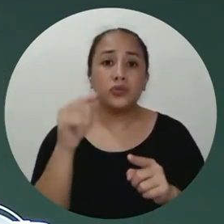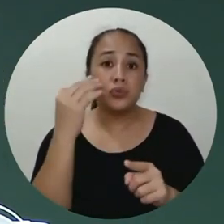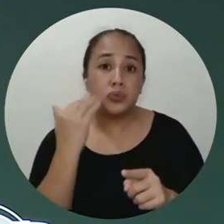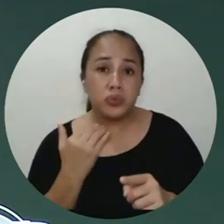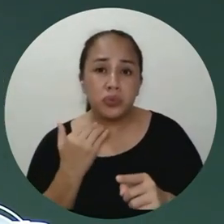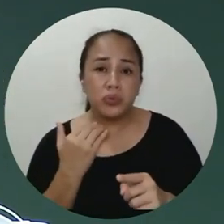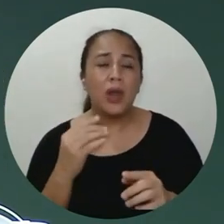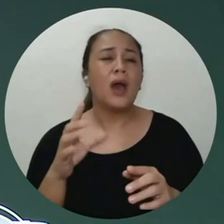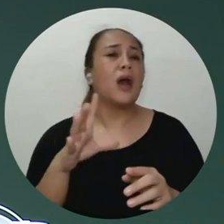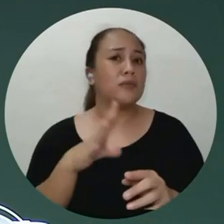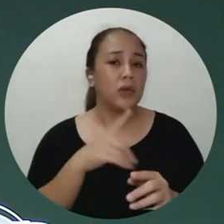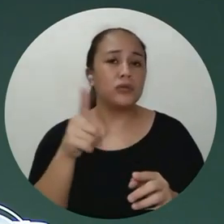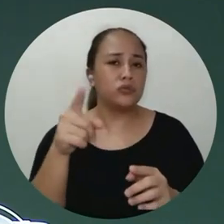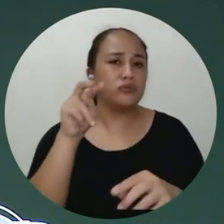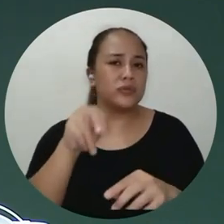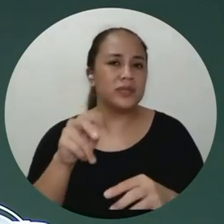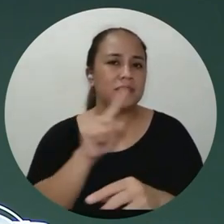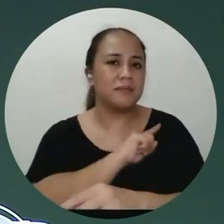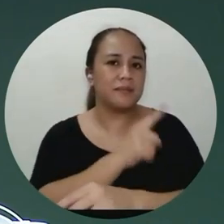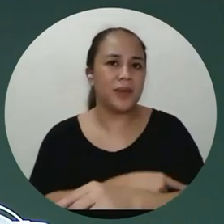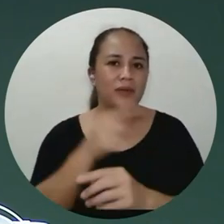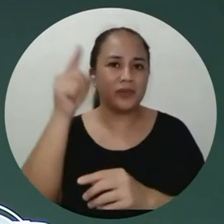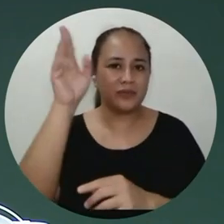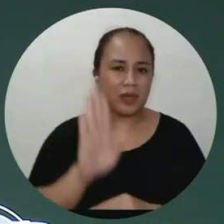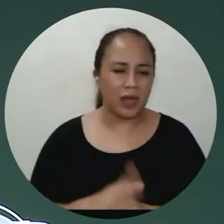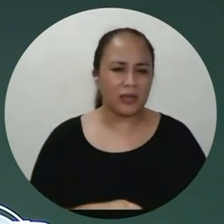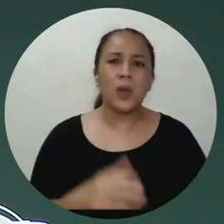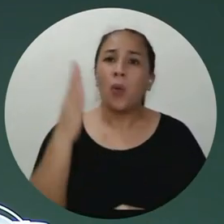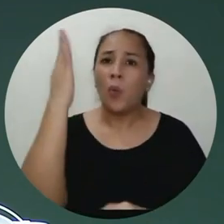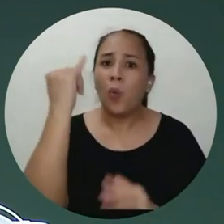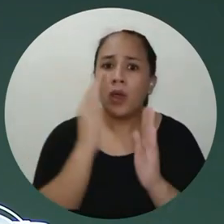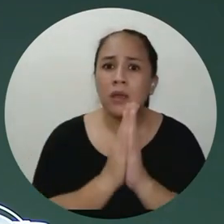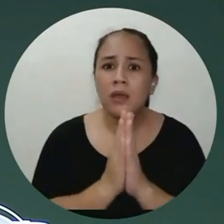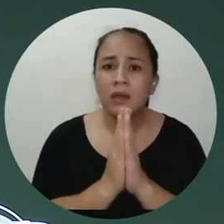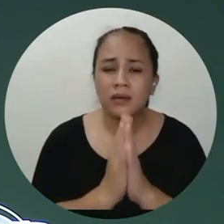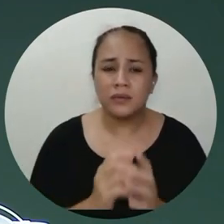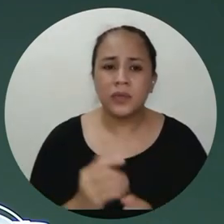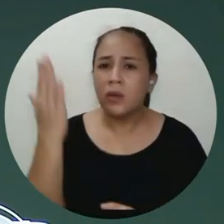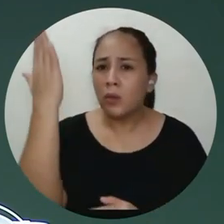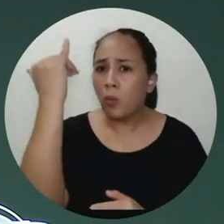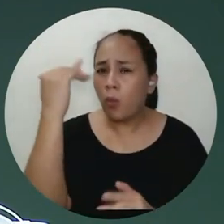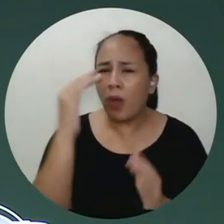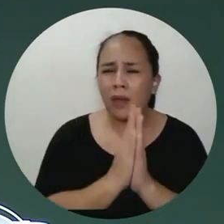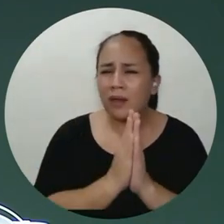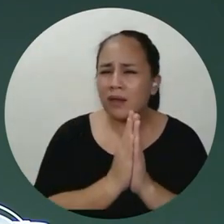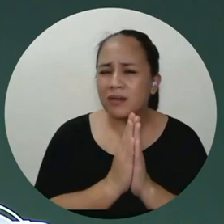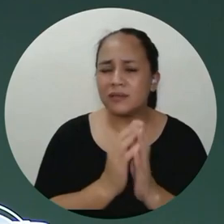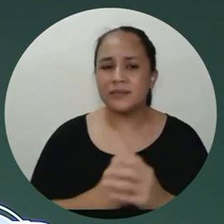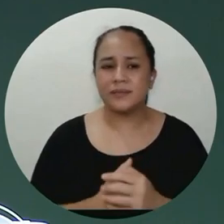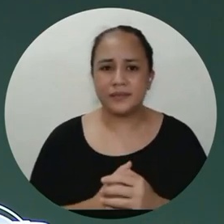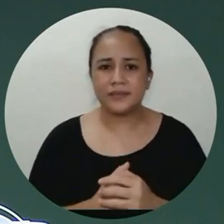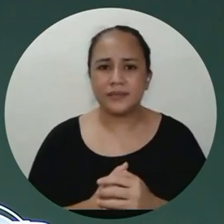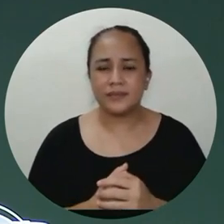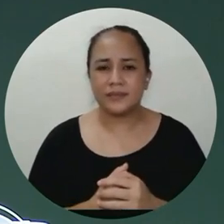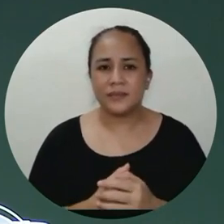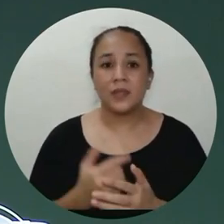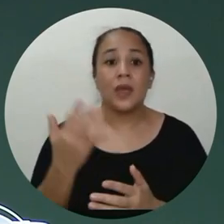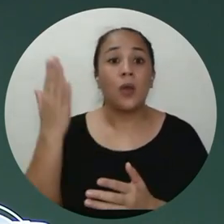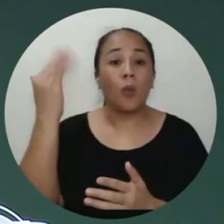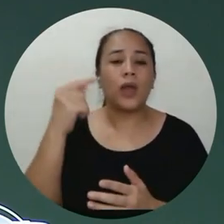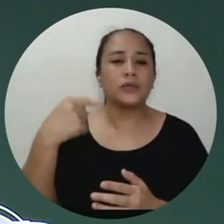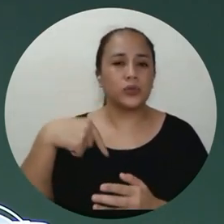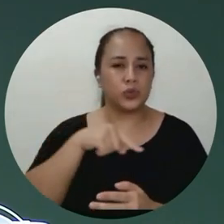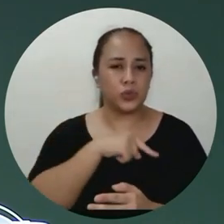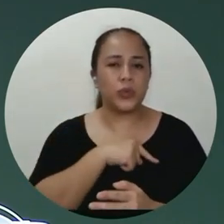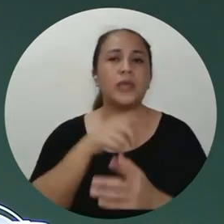why you need the power of God. 우리가 왜 기도합니까? Why do we pray? 기도하는 이유가 뭐예요? Why do we pray? 하나님의 능력을 힘입으려 그래요. It is so that we may receive the